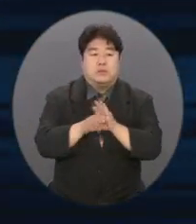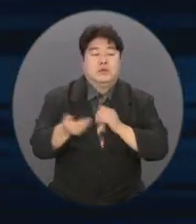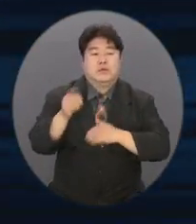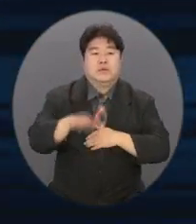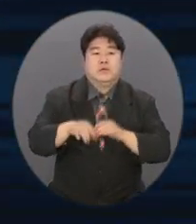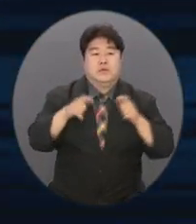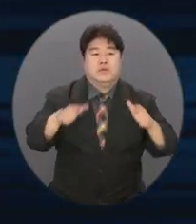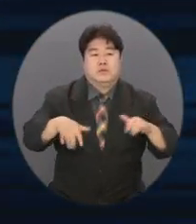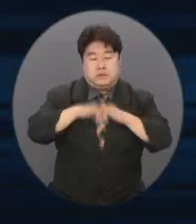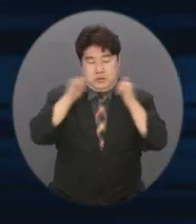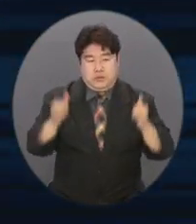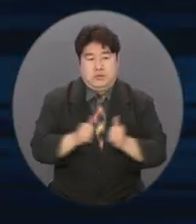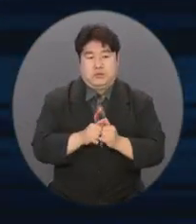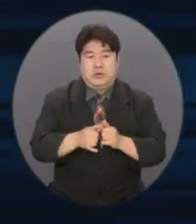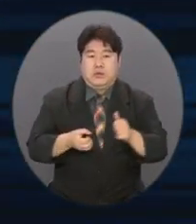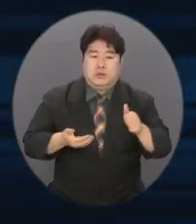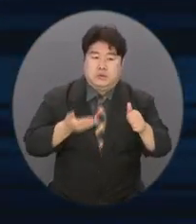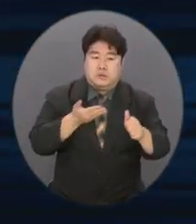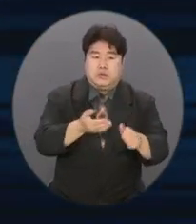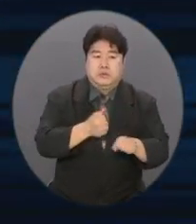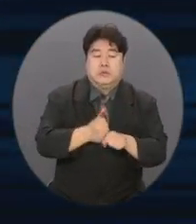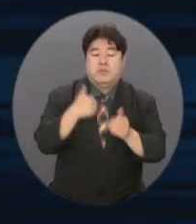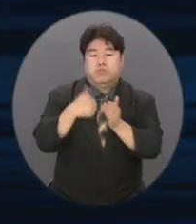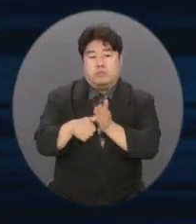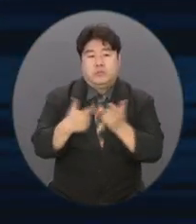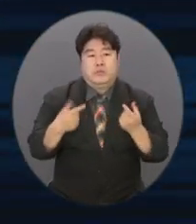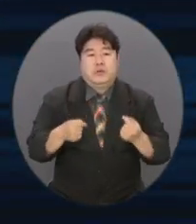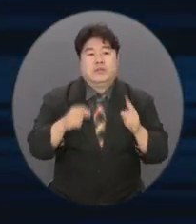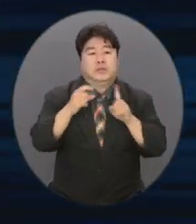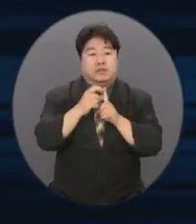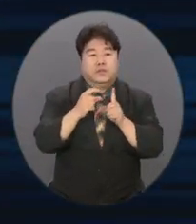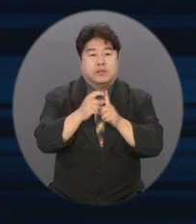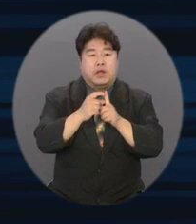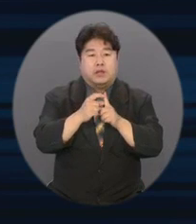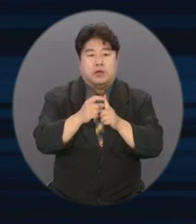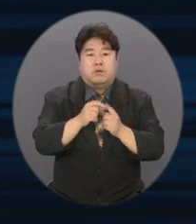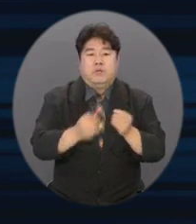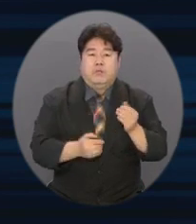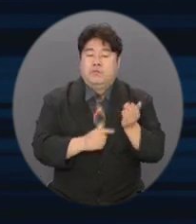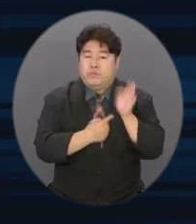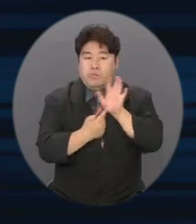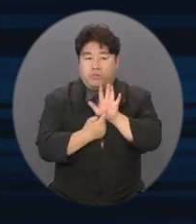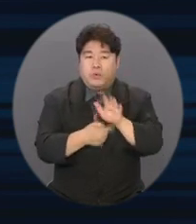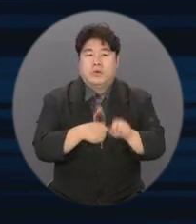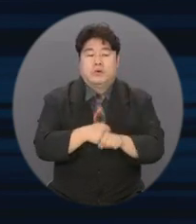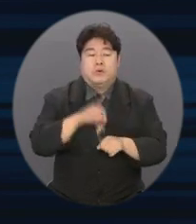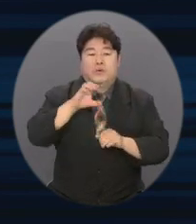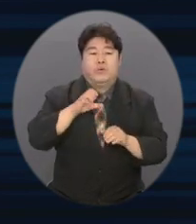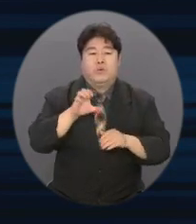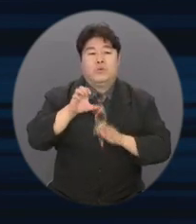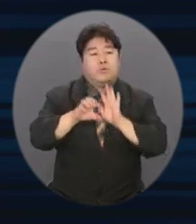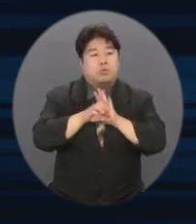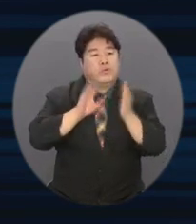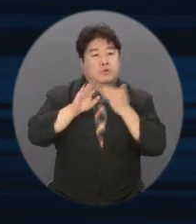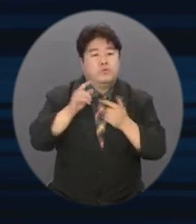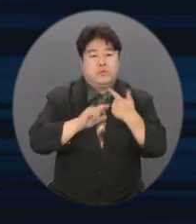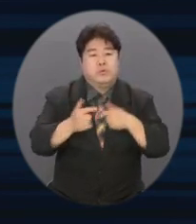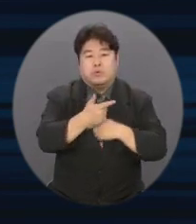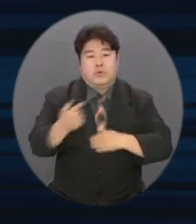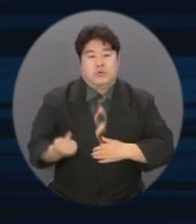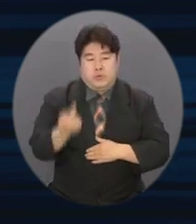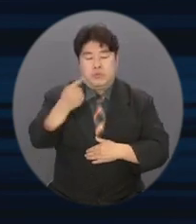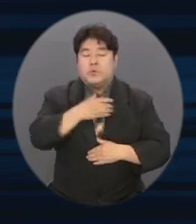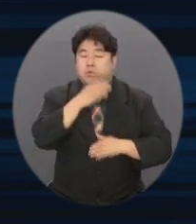반면에 지역사회 지급 물품과 같은 키워드의 출연 궁전은 30 i5 크게 높아 줘 노인